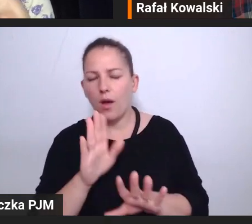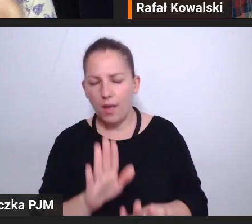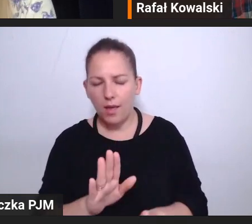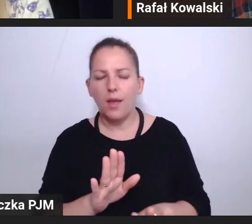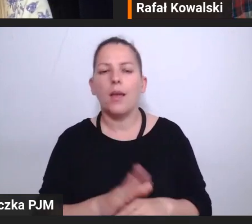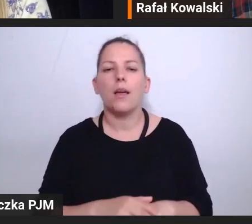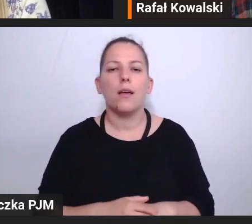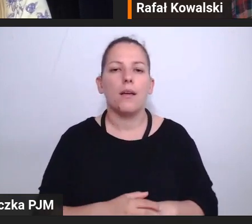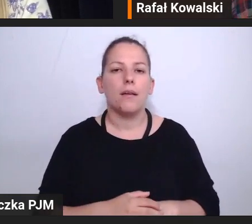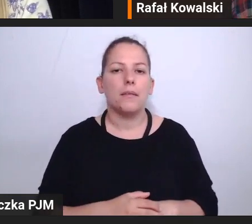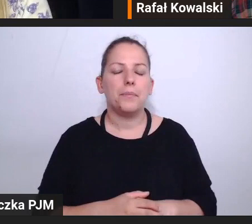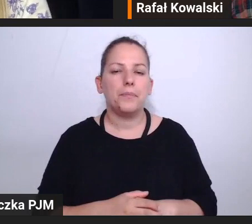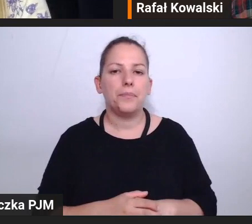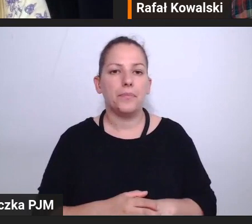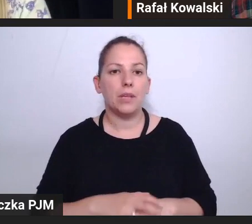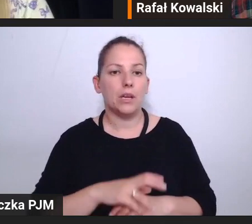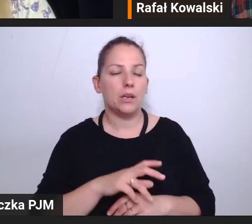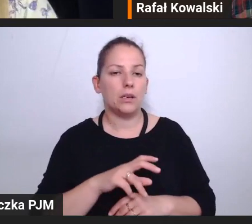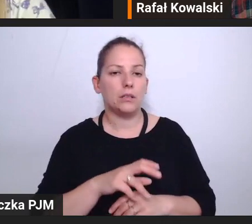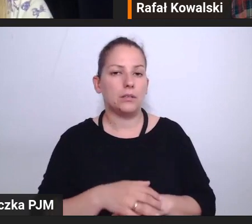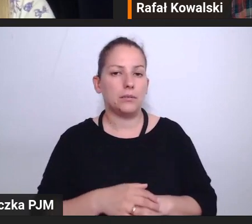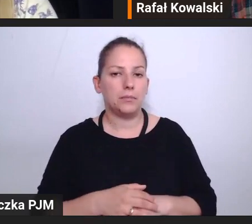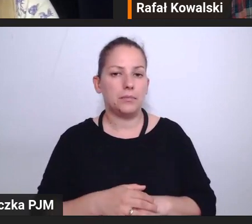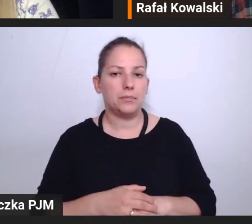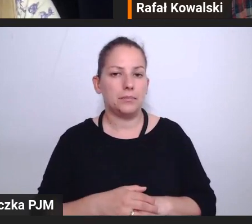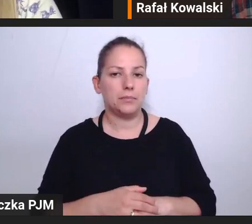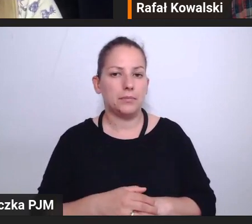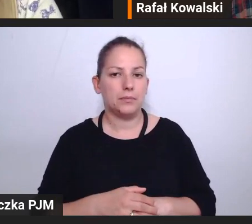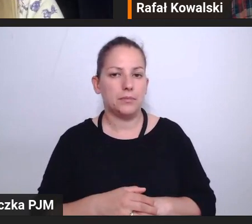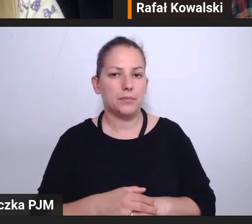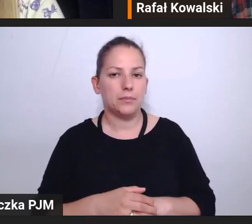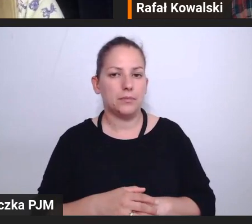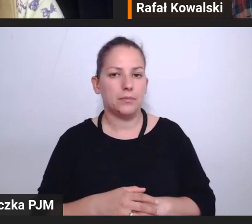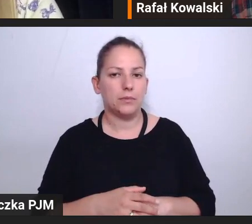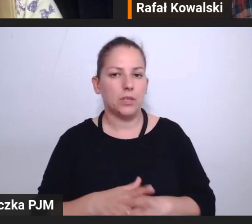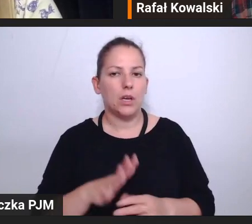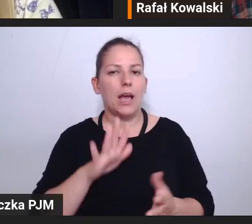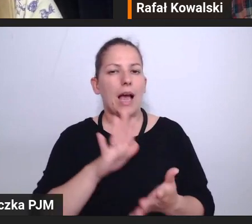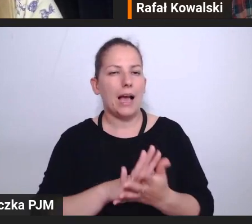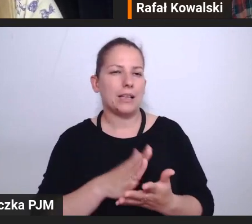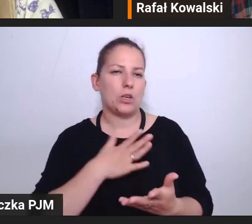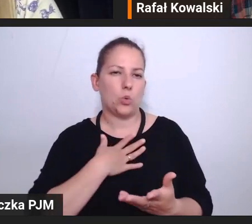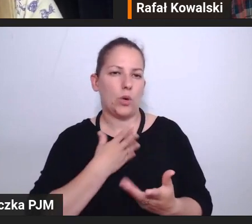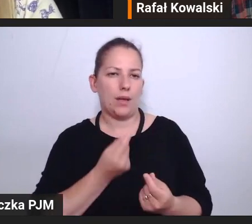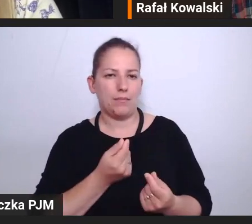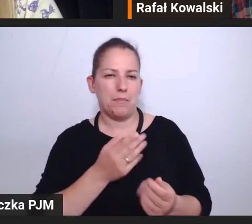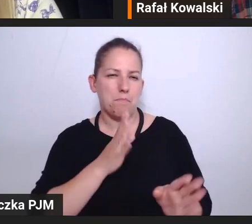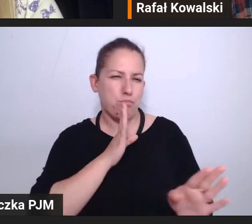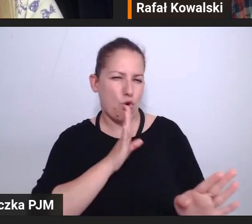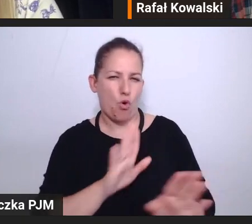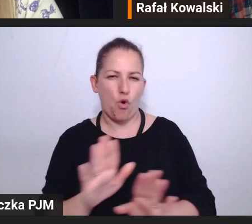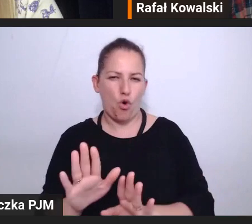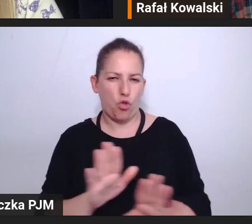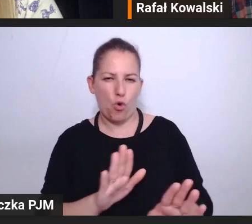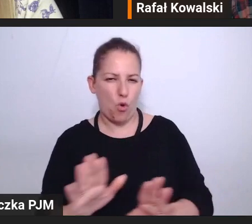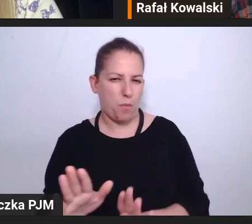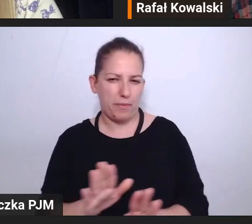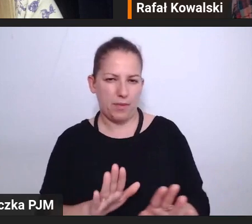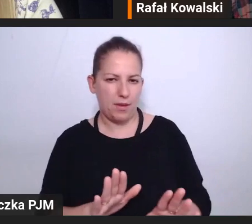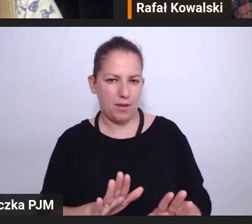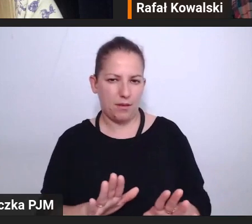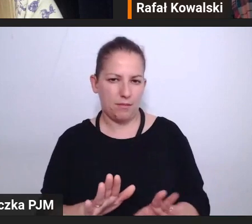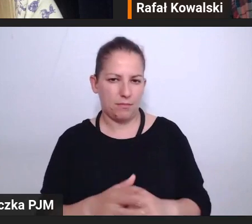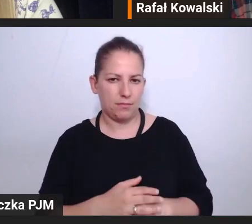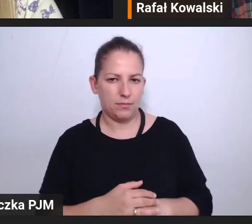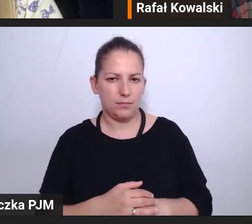w tych urlopach, ale czy to, no właśnie, czy one jakoś tak charakterem troszkę jednak nie są do siebie zbliżone i nie należy o nich